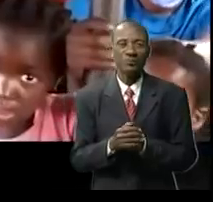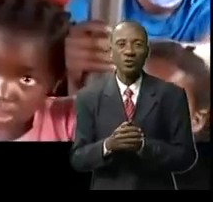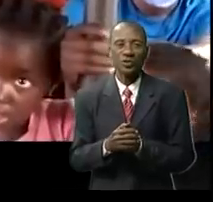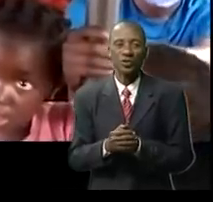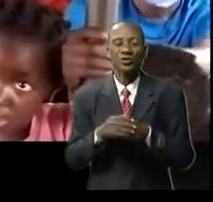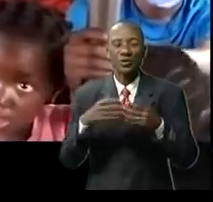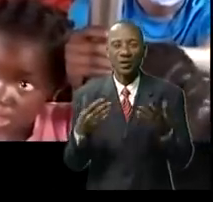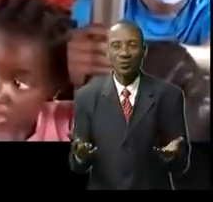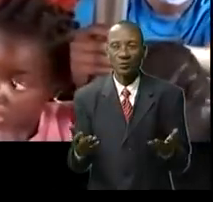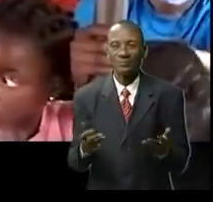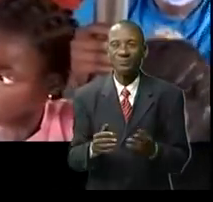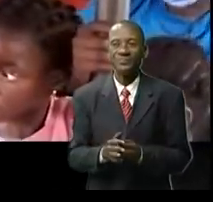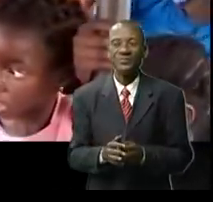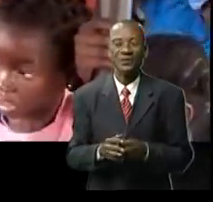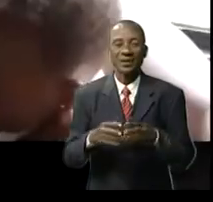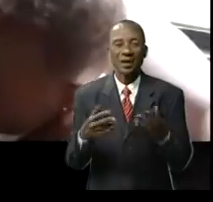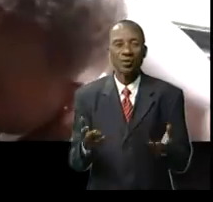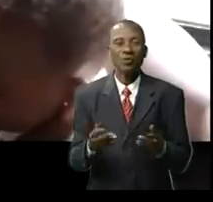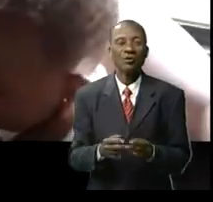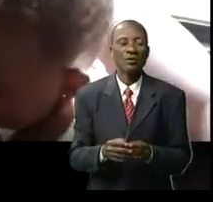vous devez rentrer chez vous au pays.